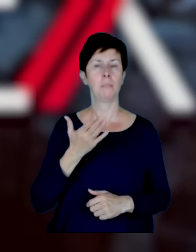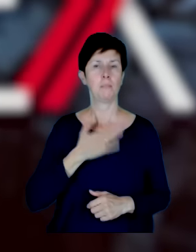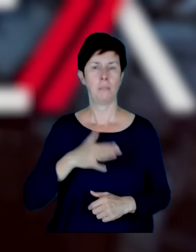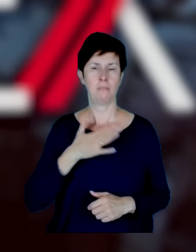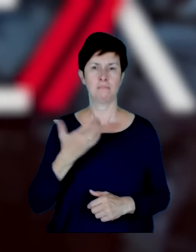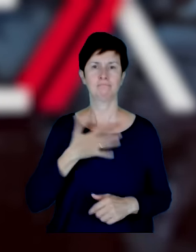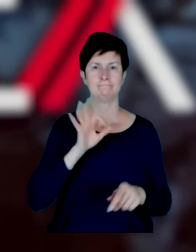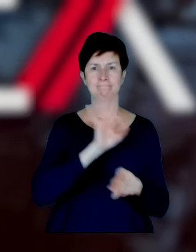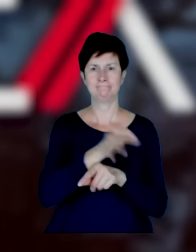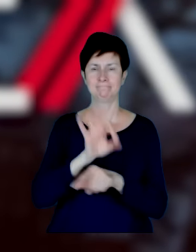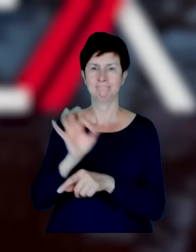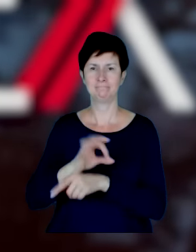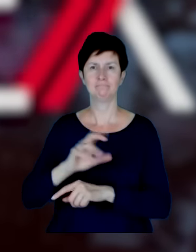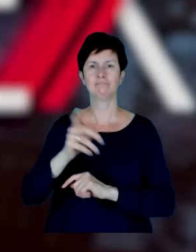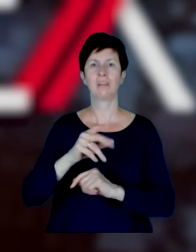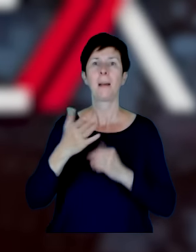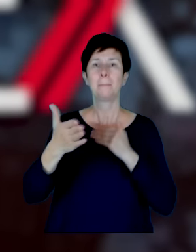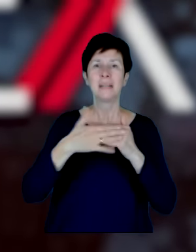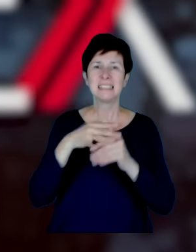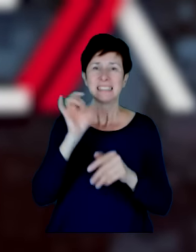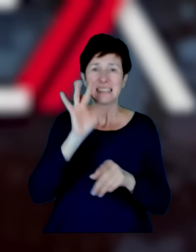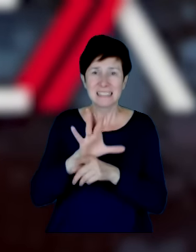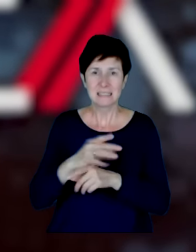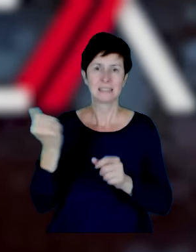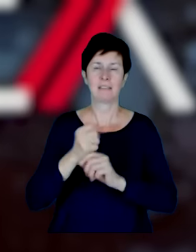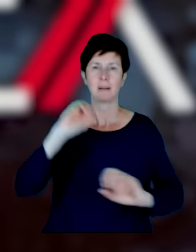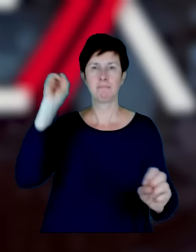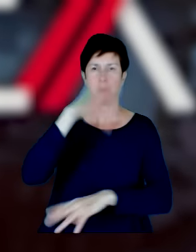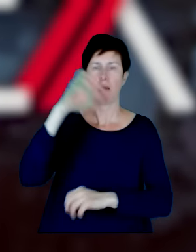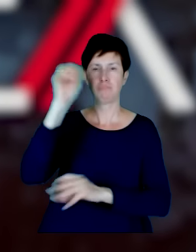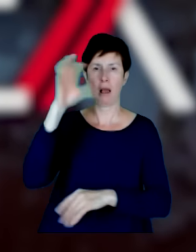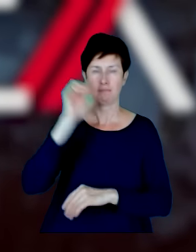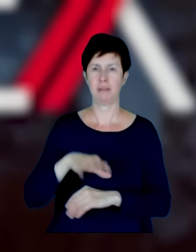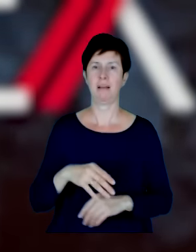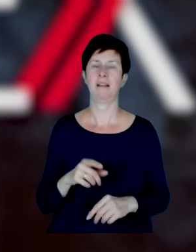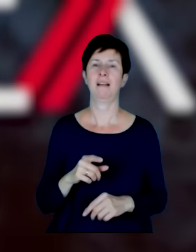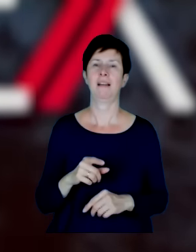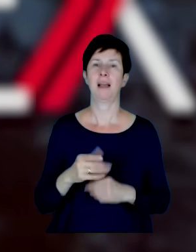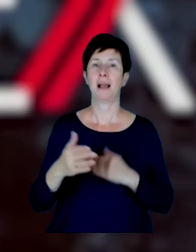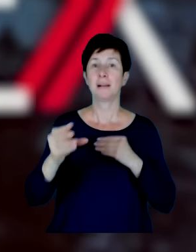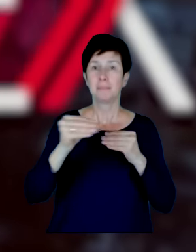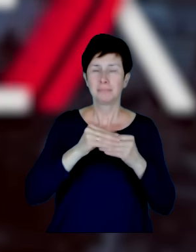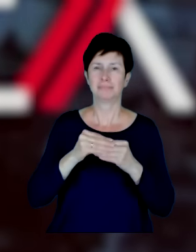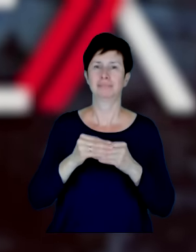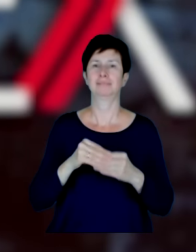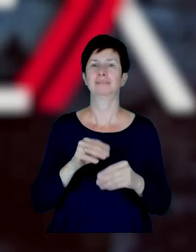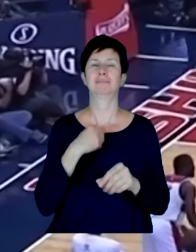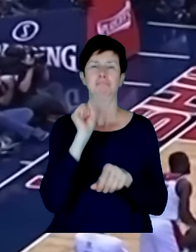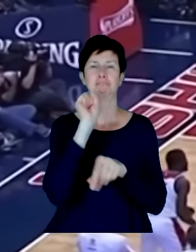rywali decydujących ostatn sekundach w ten sposób wyrzucił za burtę 1 finału wielkie Los Angeles